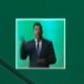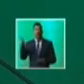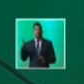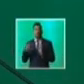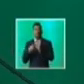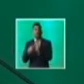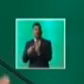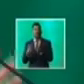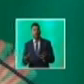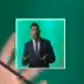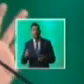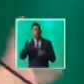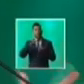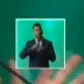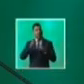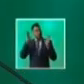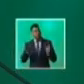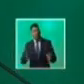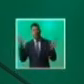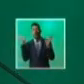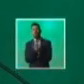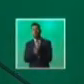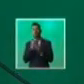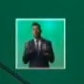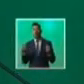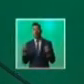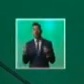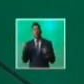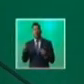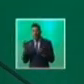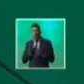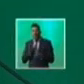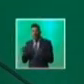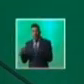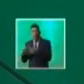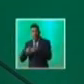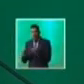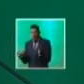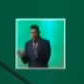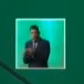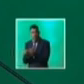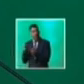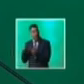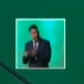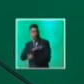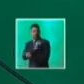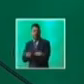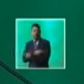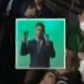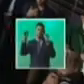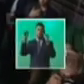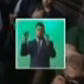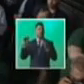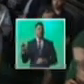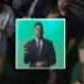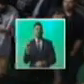ο κόσμος πρέπει να ξέρει καταρχήν, γι' αυτόν ακριβώς το λόγο. Διότι βγαίνουν οι δύο επικεφαλείς, θεωρούν δεδομένο ότι